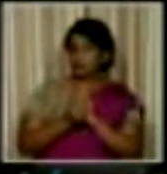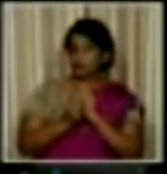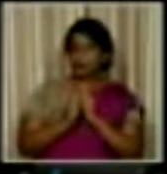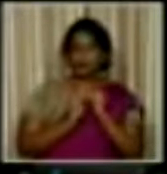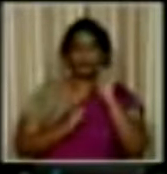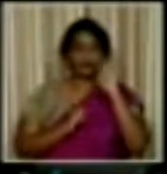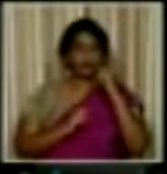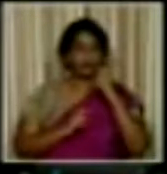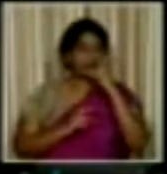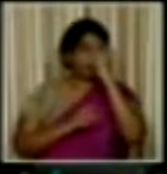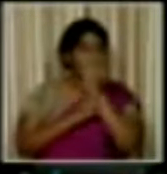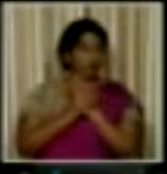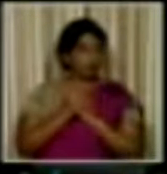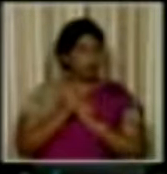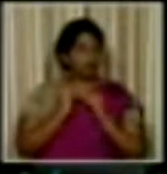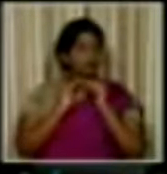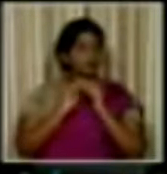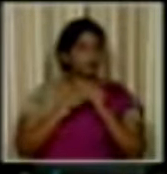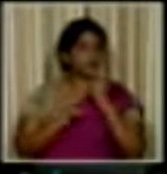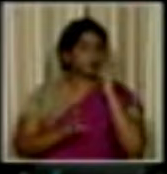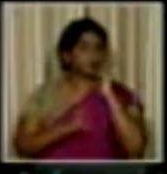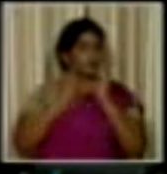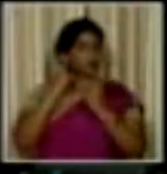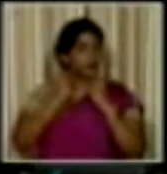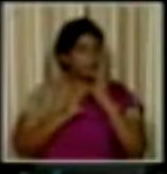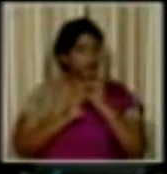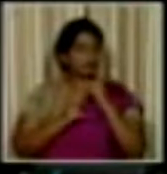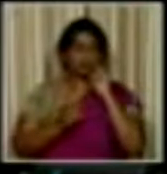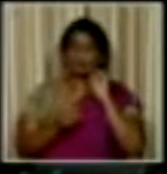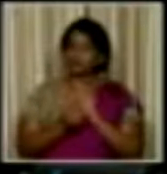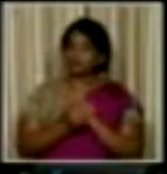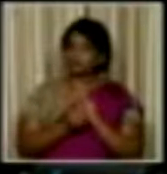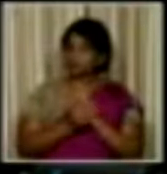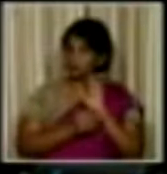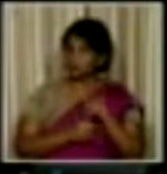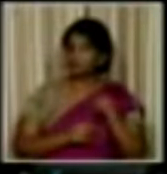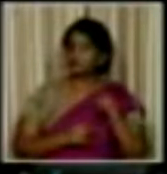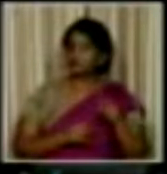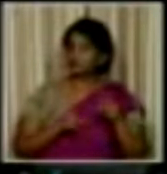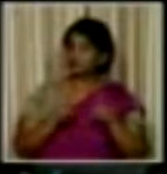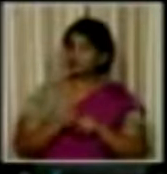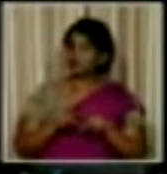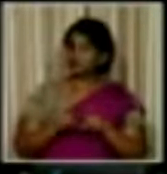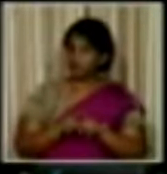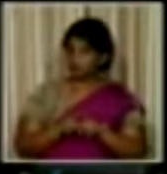විශේෂයෙන් ආගමික ස්ථාන සංචාරකයන්ගේ ආරක්ෂාව සහ ඒ වගේම